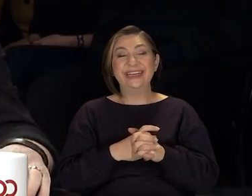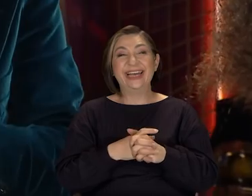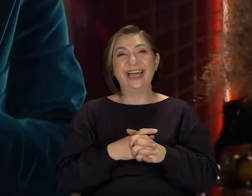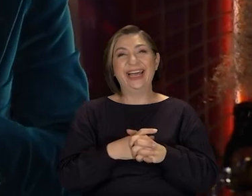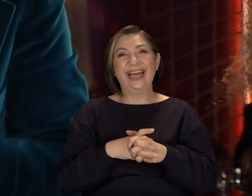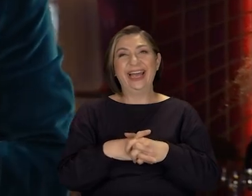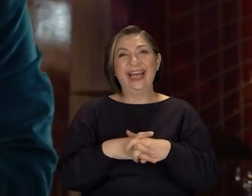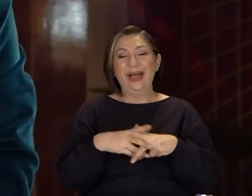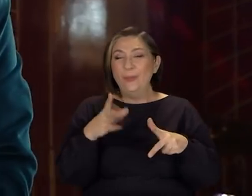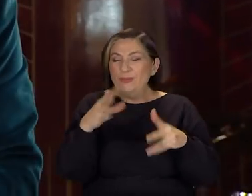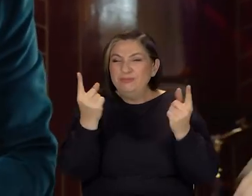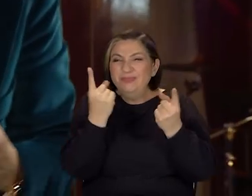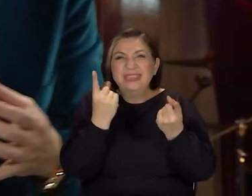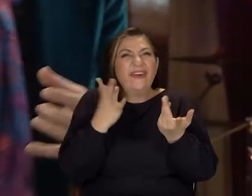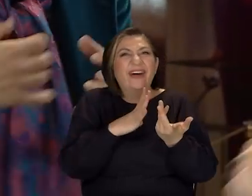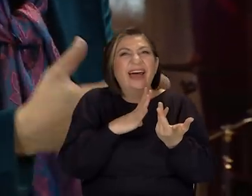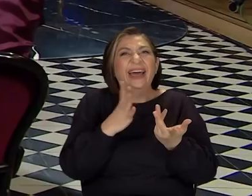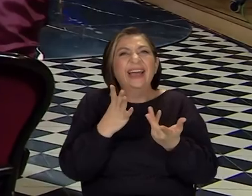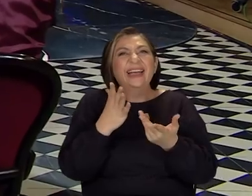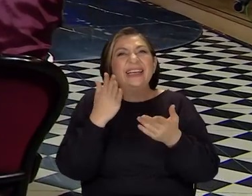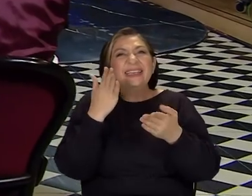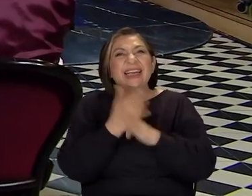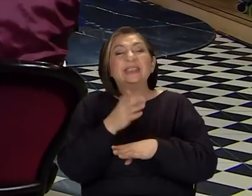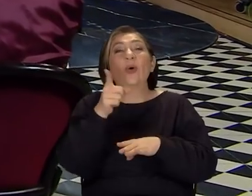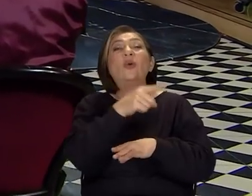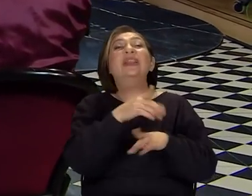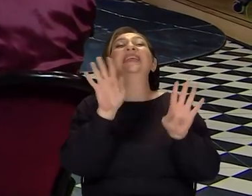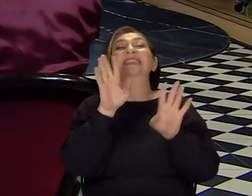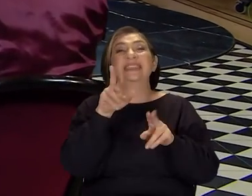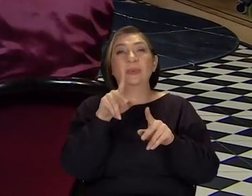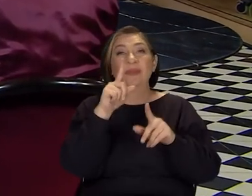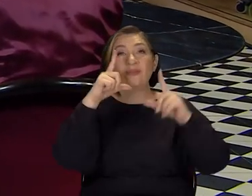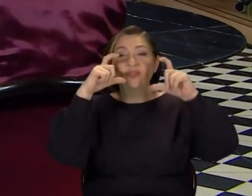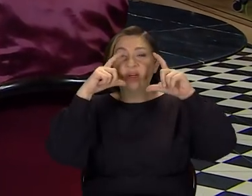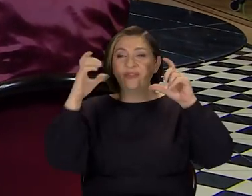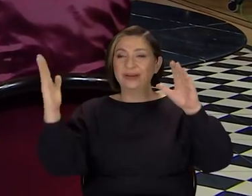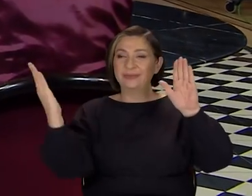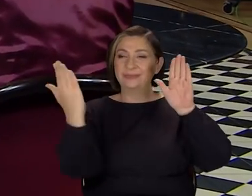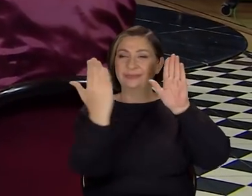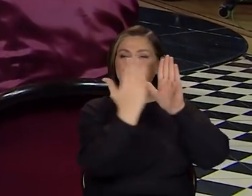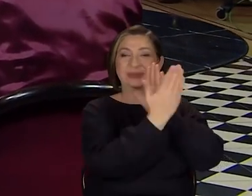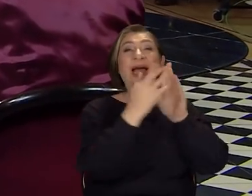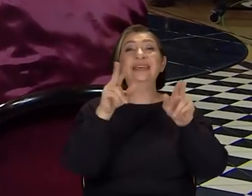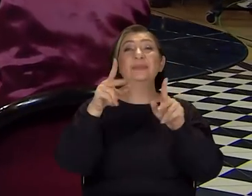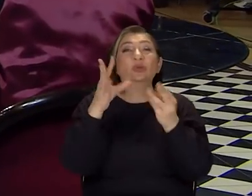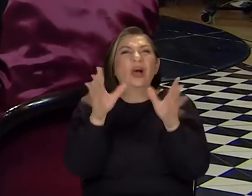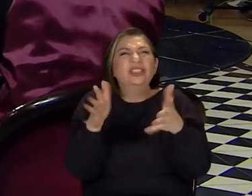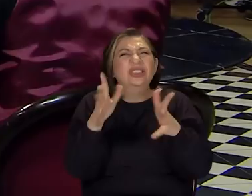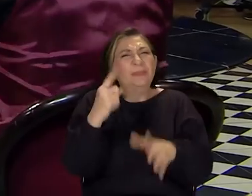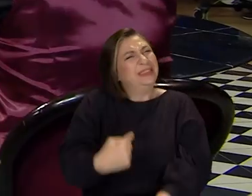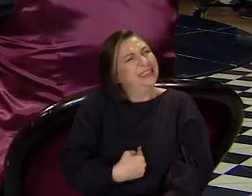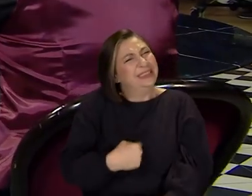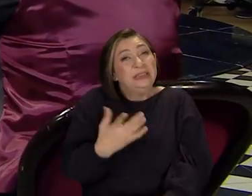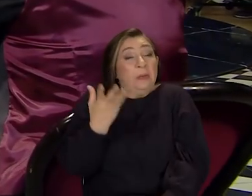Yani değil mi? Böyle bir şey var. Yani gerçekten orada değilsin gibi. Böyle bir fotoğraf geliyormuş falan gibi. Çok çok acayip bir his.